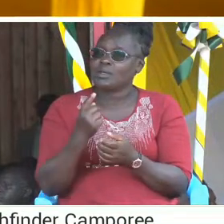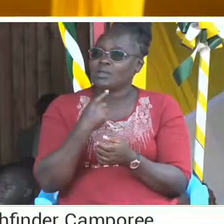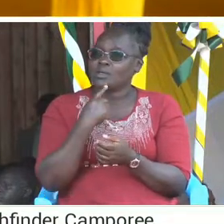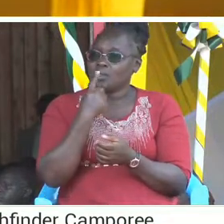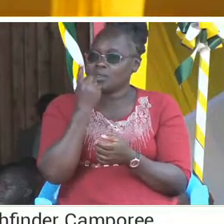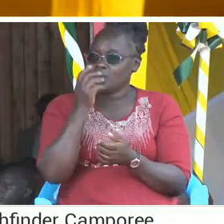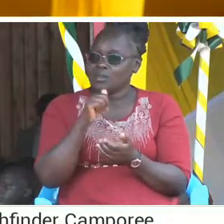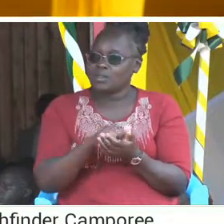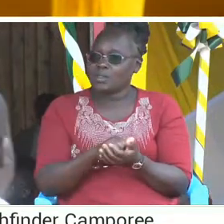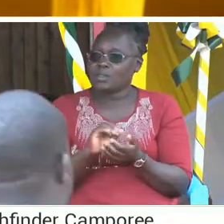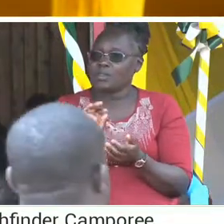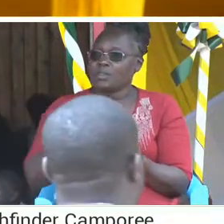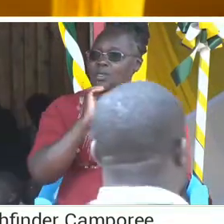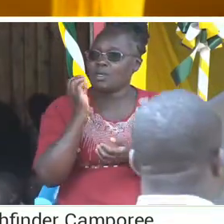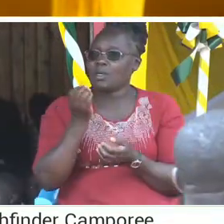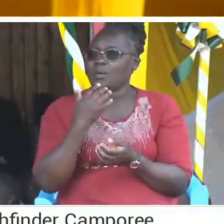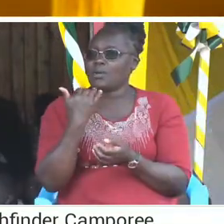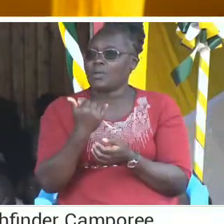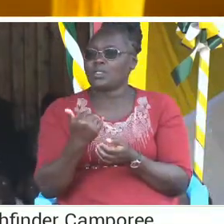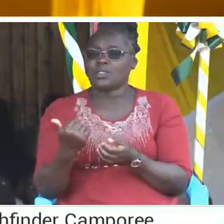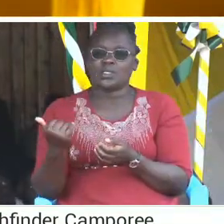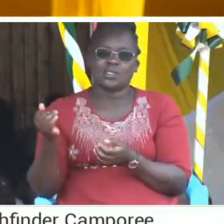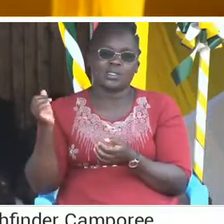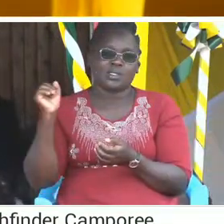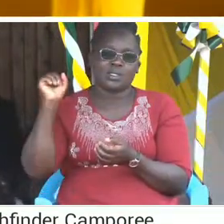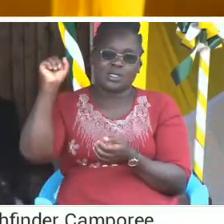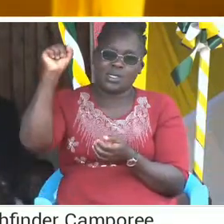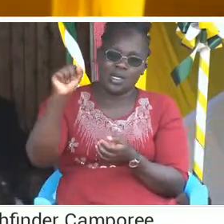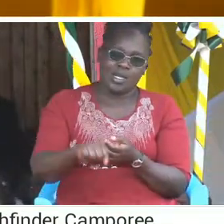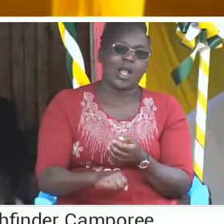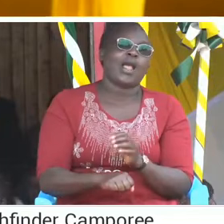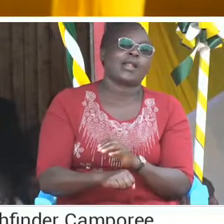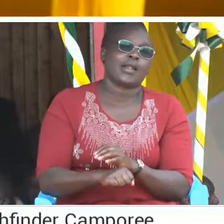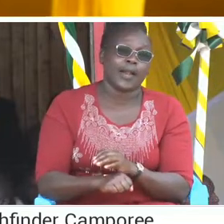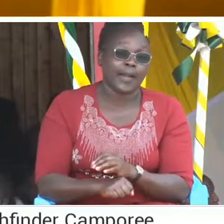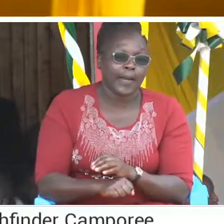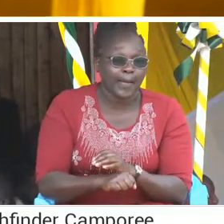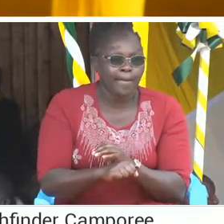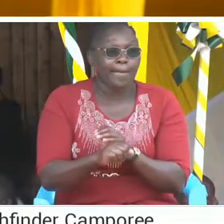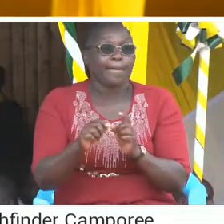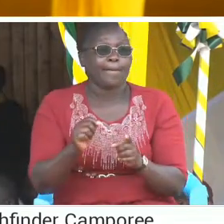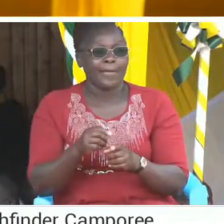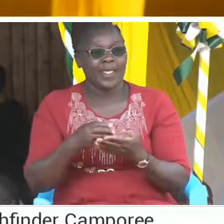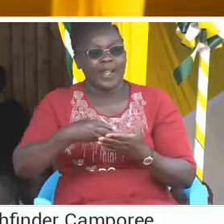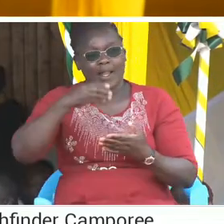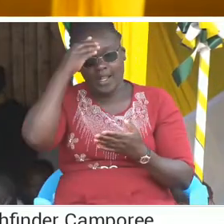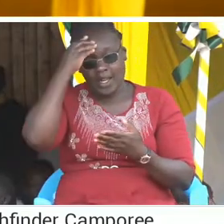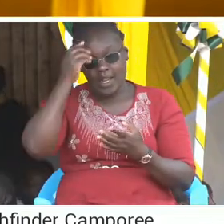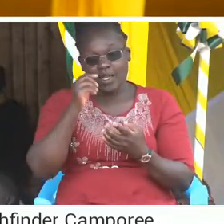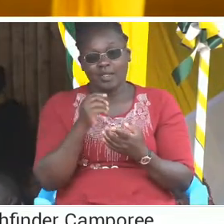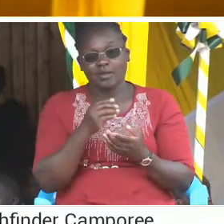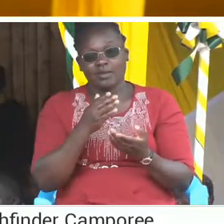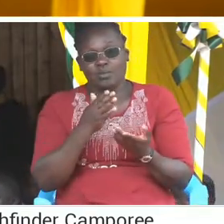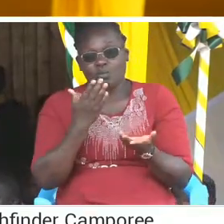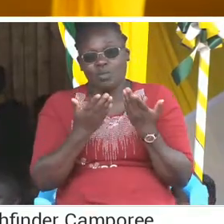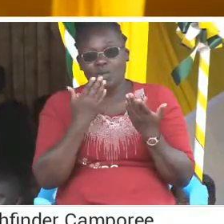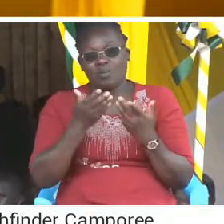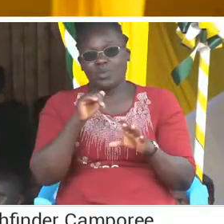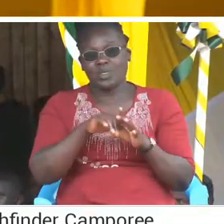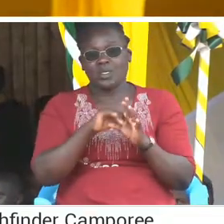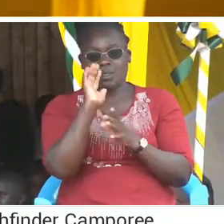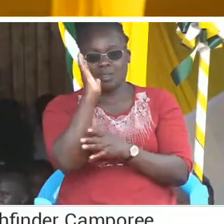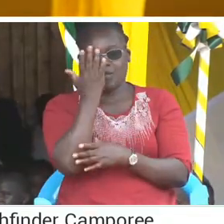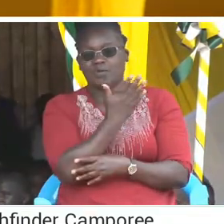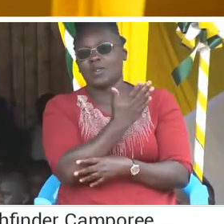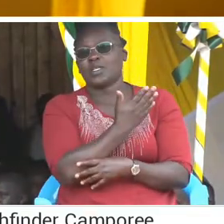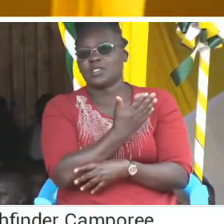watoto wetu waweze kuendelea. So we are kindly requesting our excellency the president na watu wenye wanaongoza sehemu hiyo